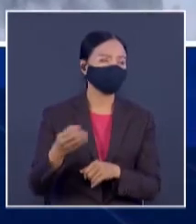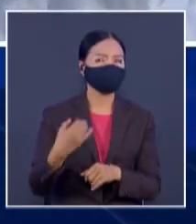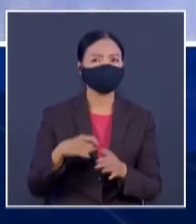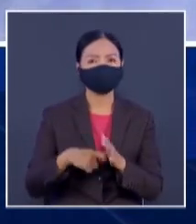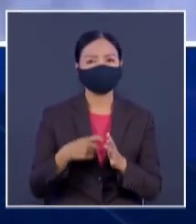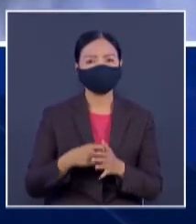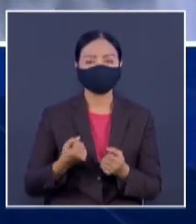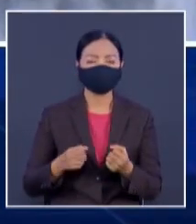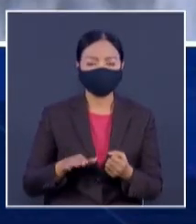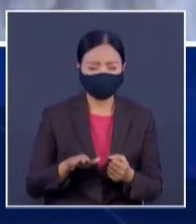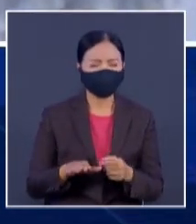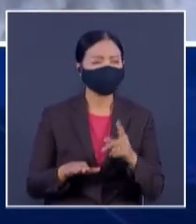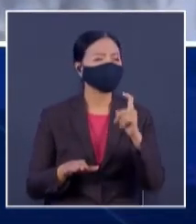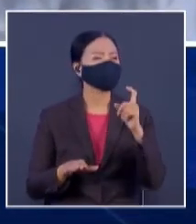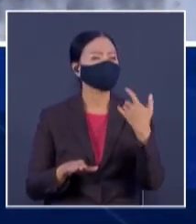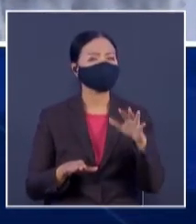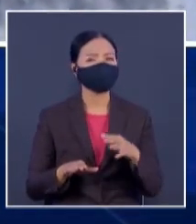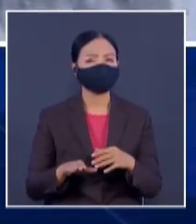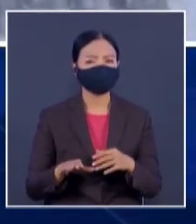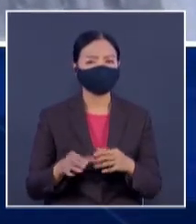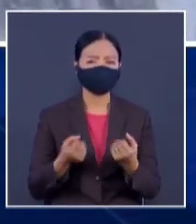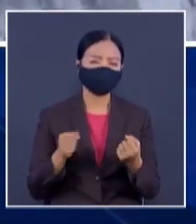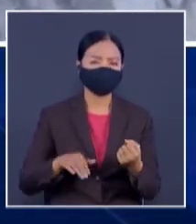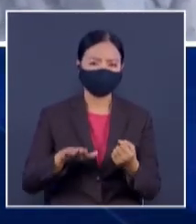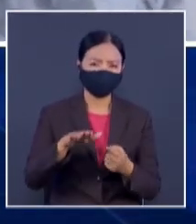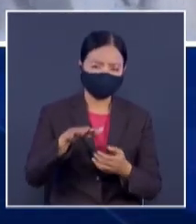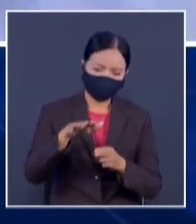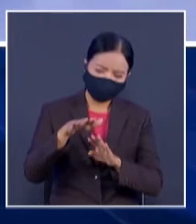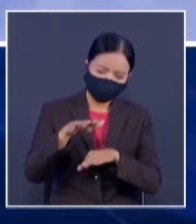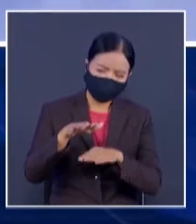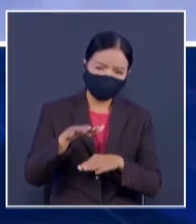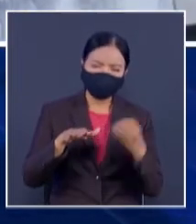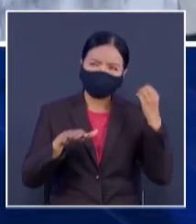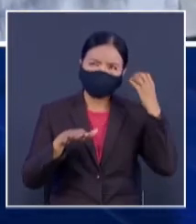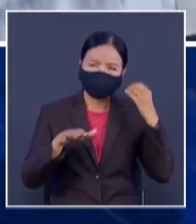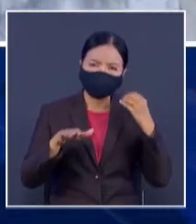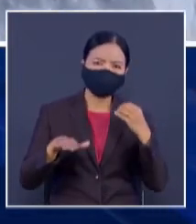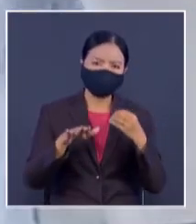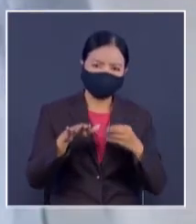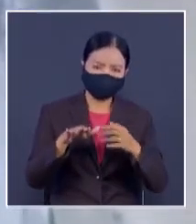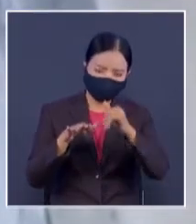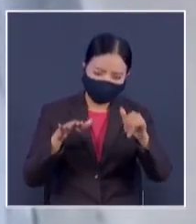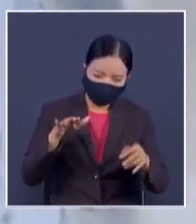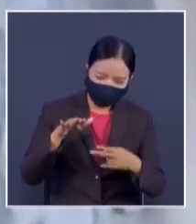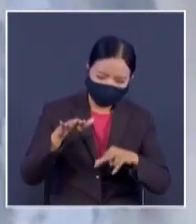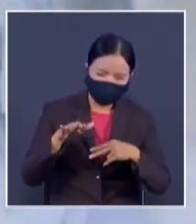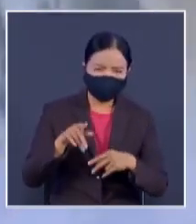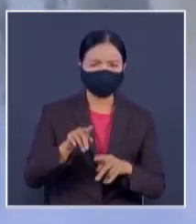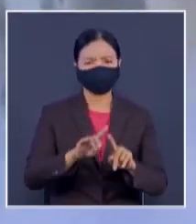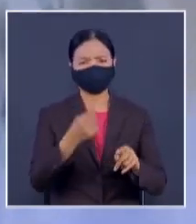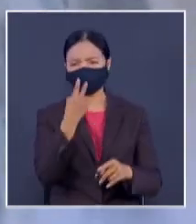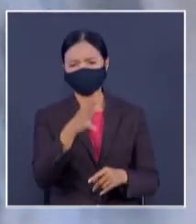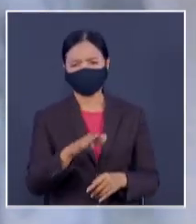าไปไม่ถูกเลยนะครับบอกว่ามีอาการเสียงดังบริเวณใต้ท้องรถจำเป็นจะต้องจอดลงมาดูแต่ไม่เห็นท่าทางแกลงไปดูรถเลยนะฮ